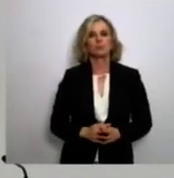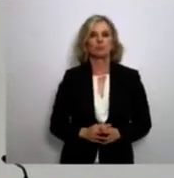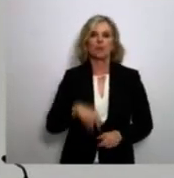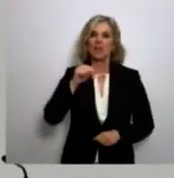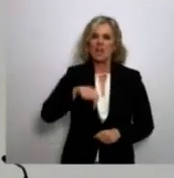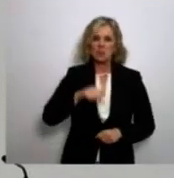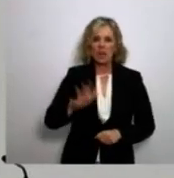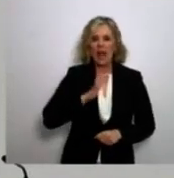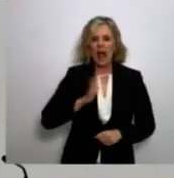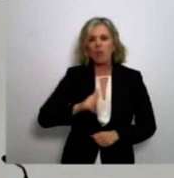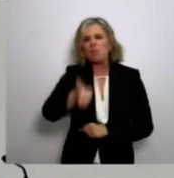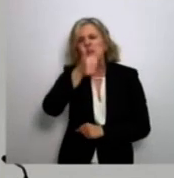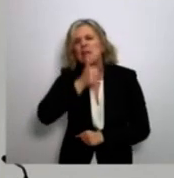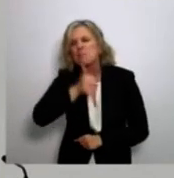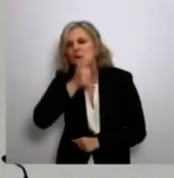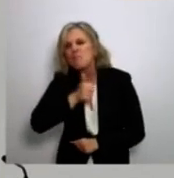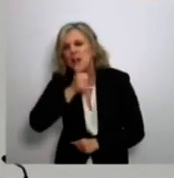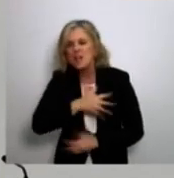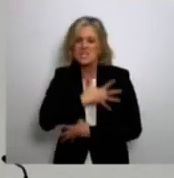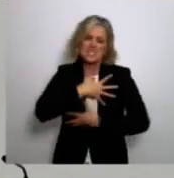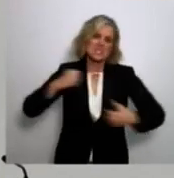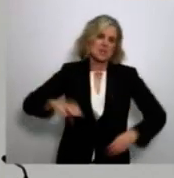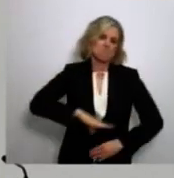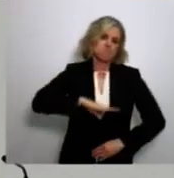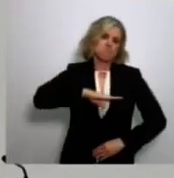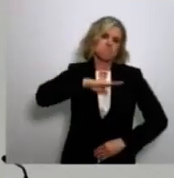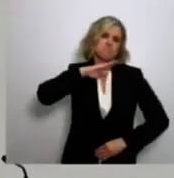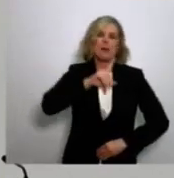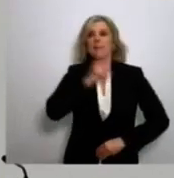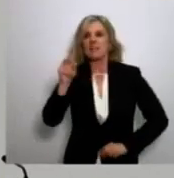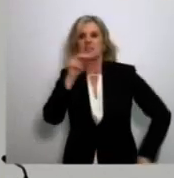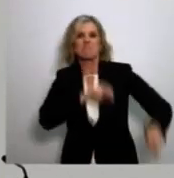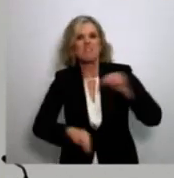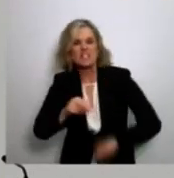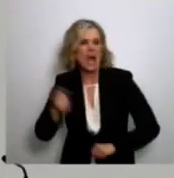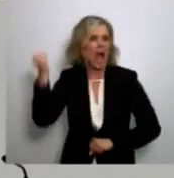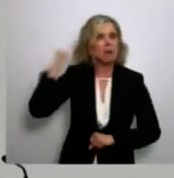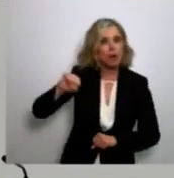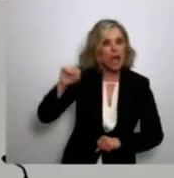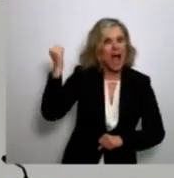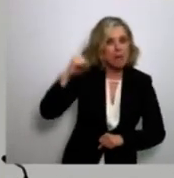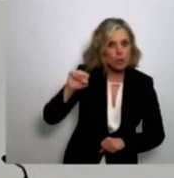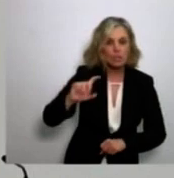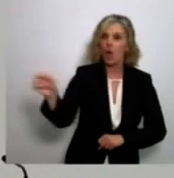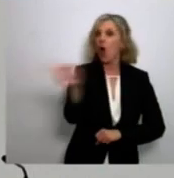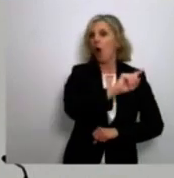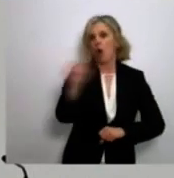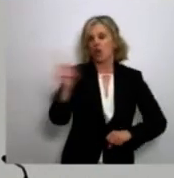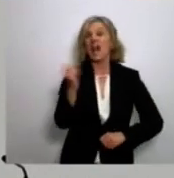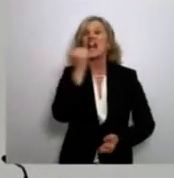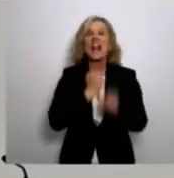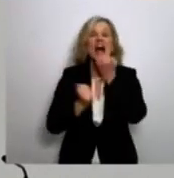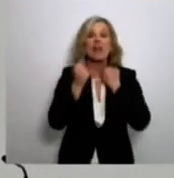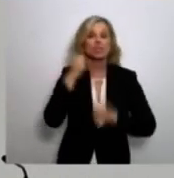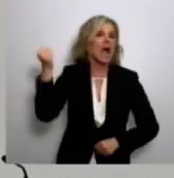έχουν απειβδίσει και έχουν αγανακτήσει, μην ψηφίζετε, κάνετε αποχή. Η αποχή είναι αυτό το οποίο